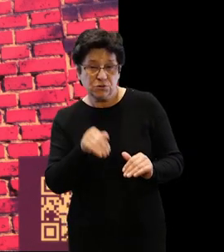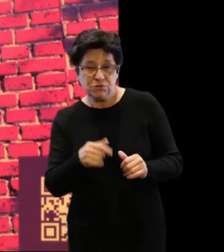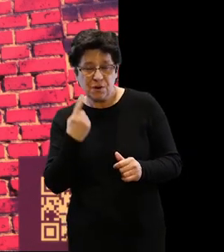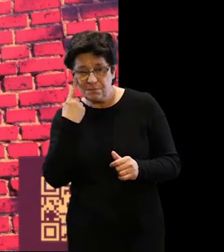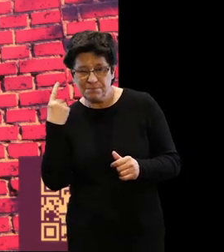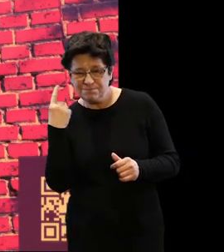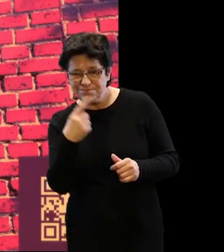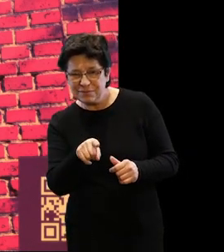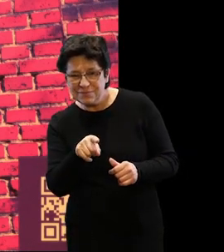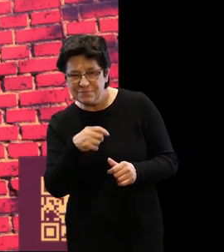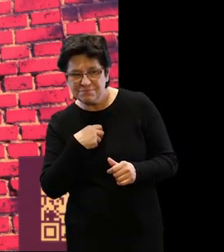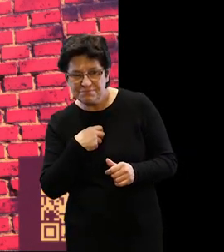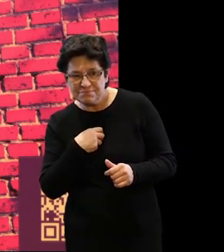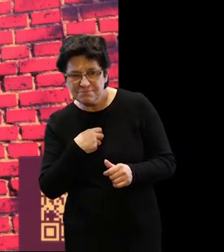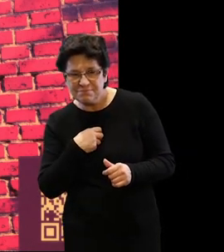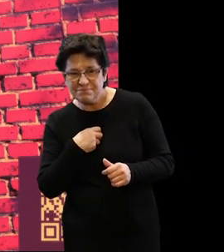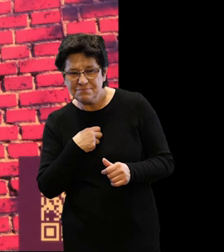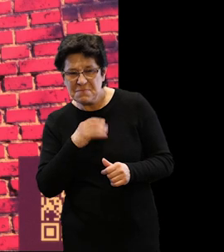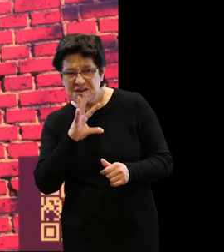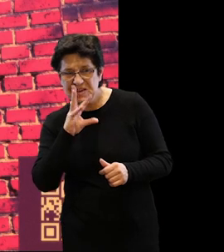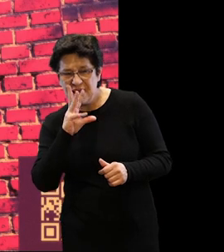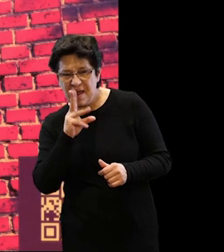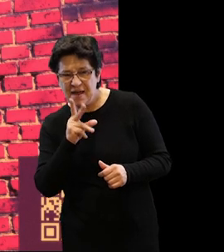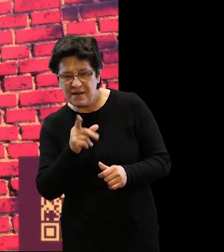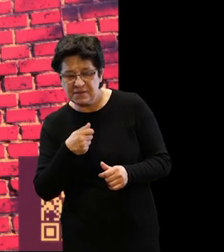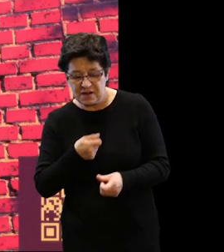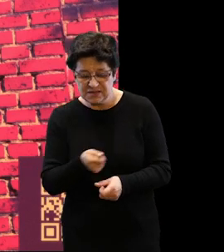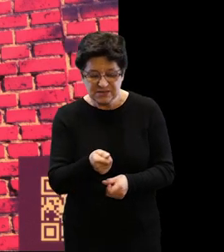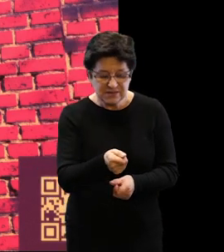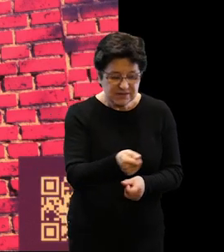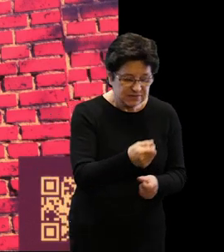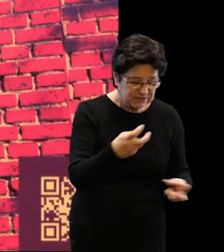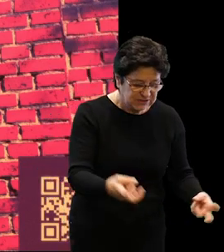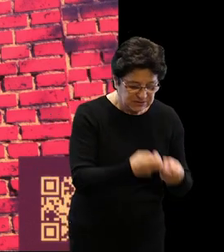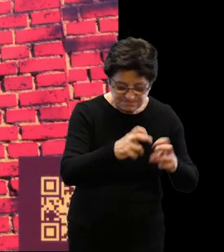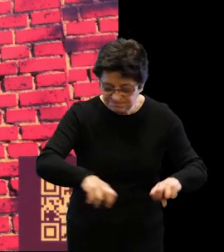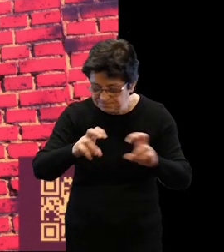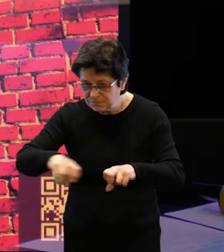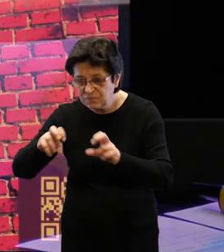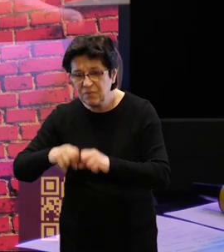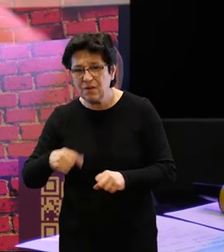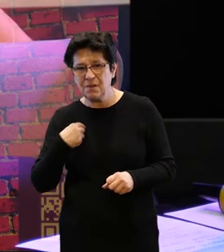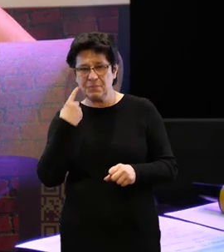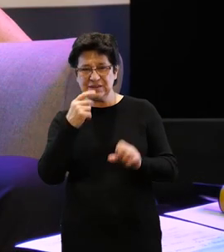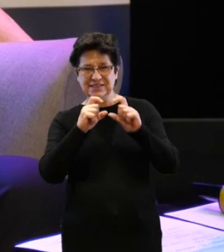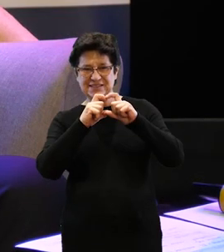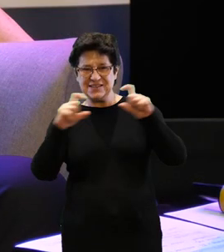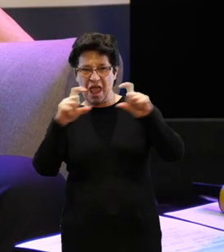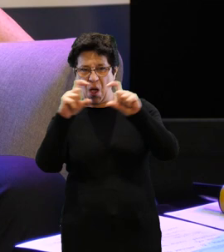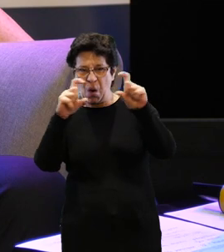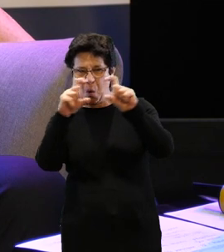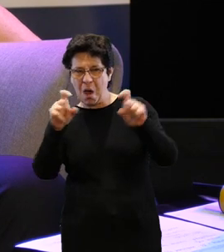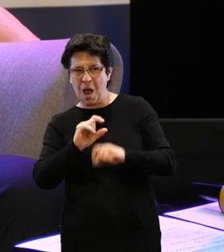wykrywaczem także to też na pewno są tam piękne eksponaty A jak widzę taką cegłę taki budynek to już też wiem że się bym